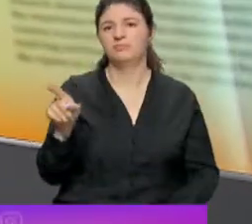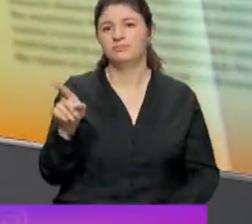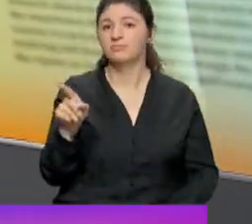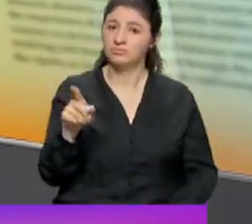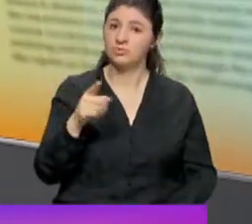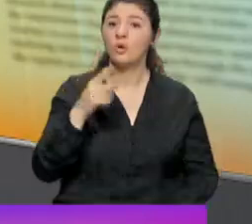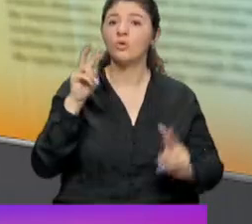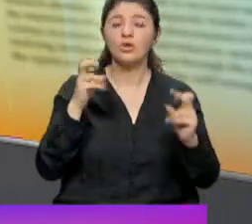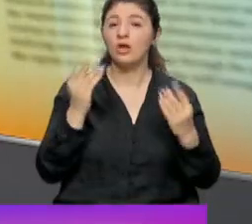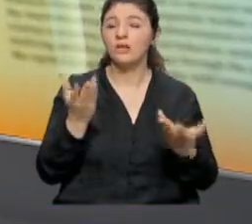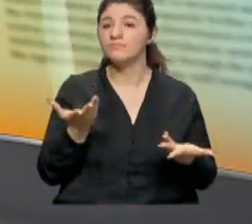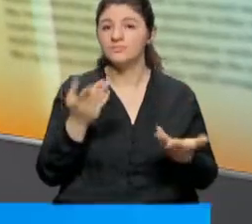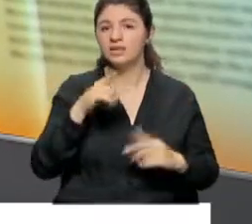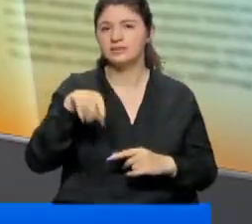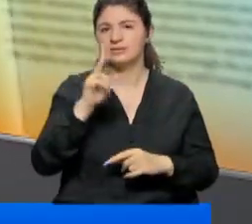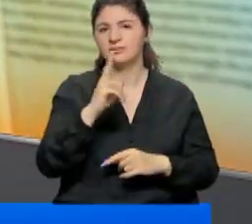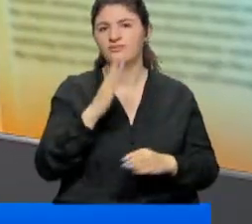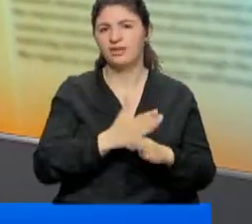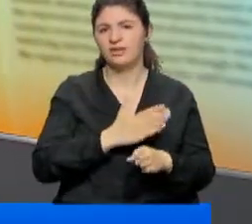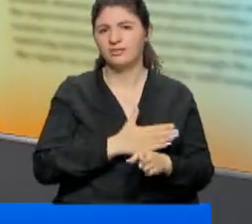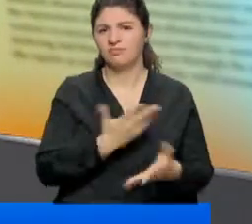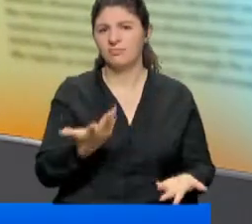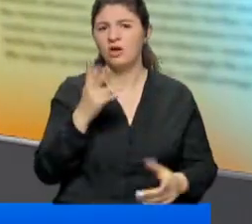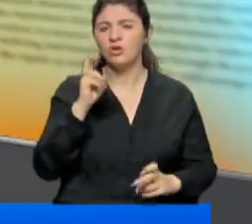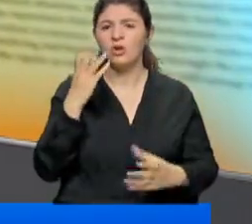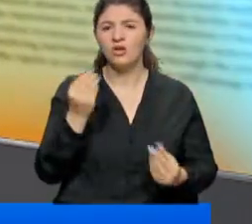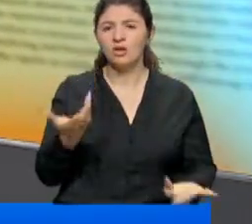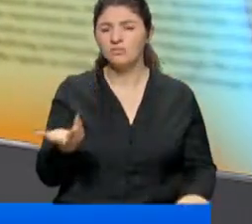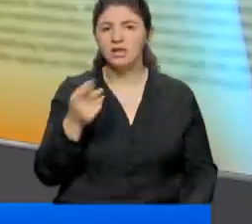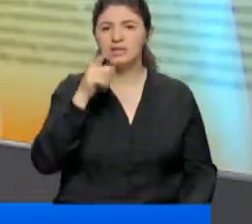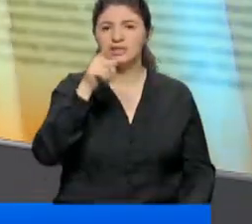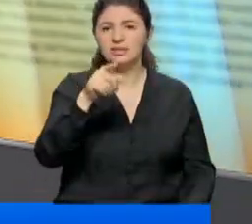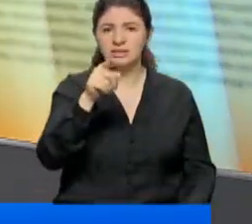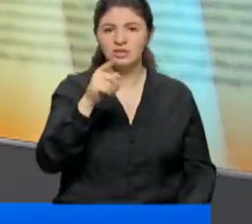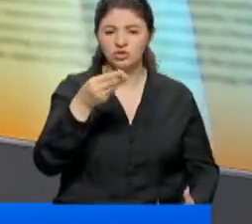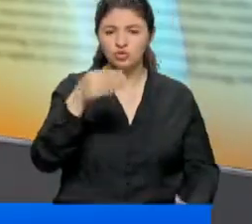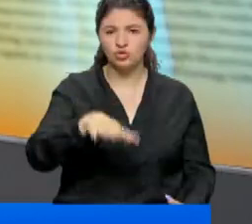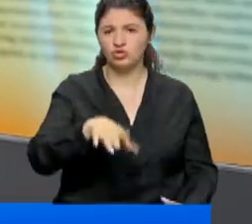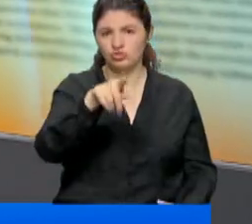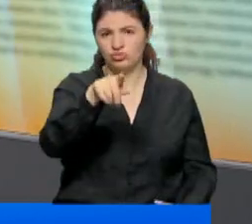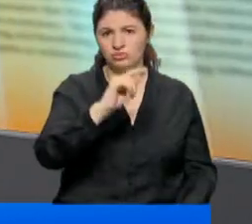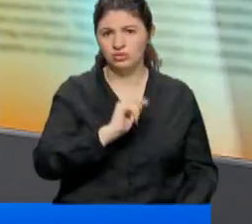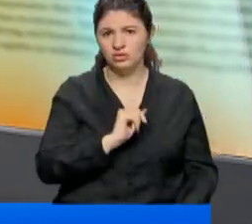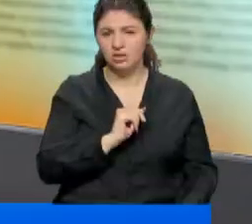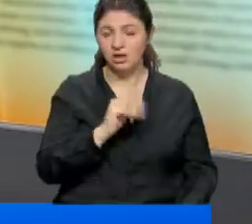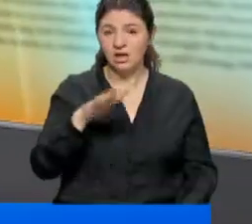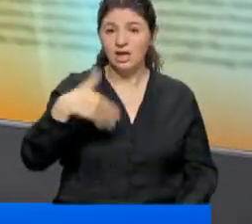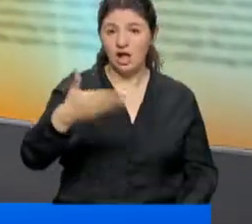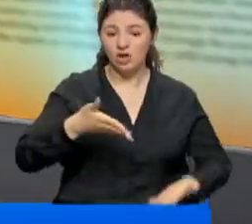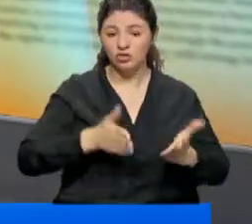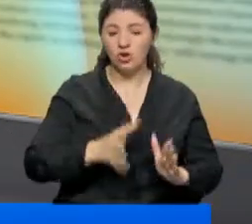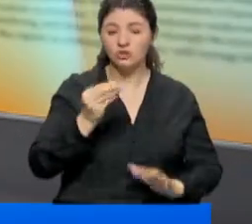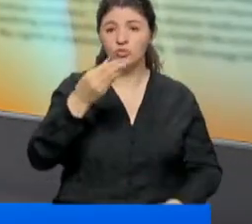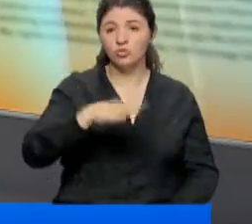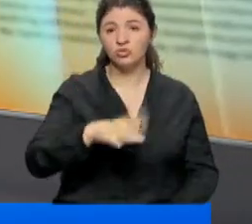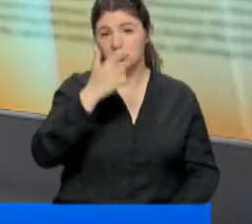çünkü söz konusu olan sizin ülkeniz söz konusu olan sizin çocuğunuz ilerde Doğacak